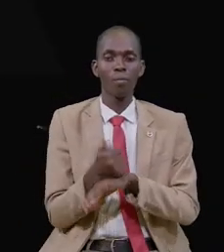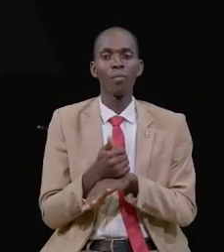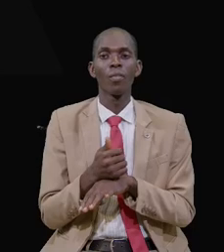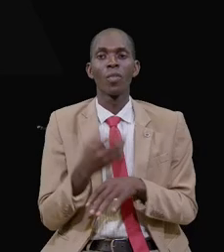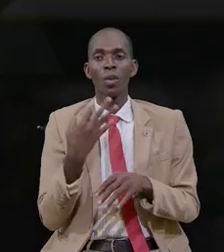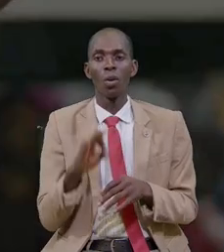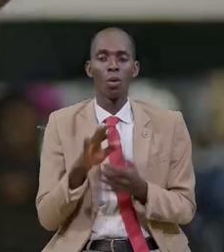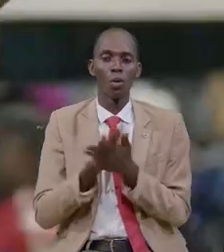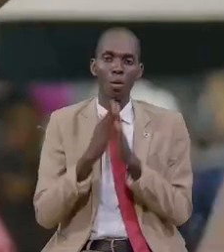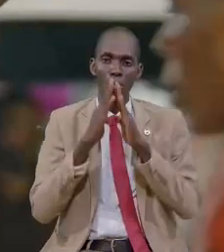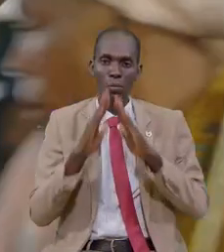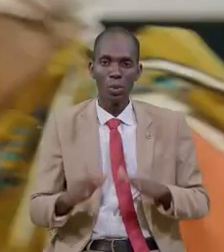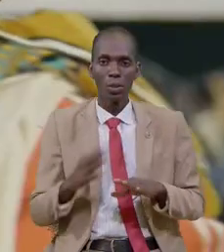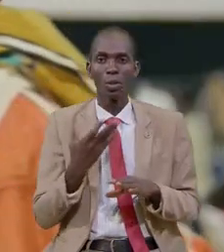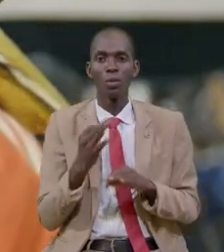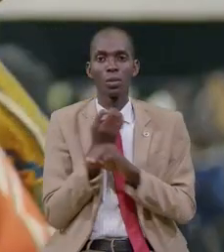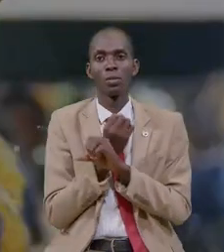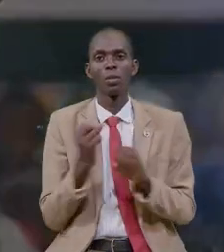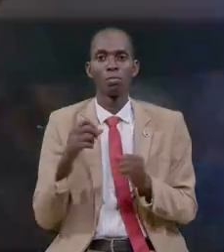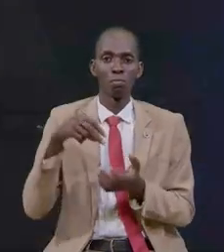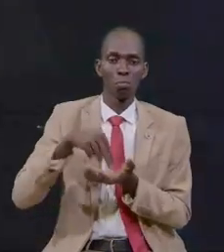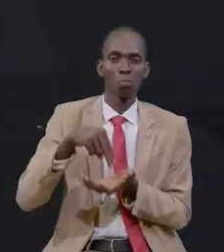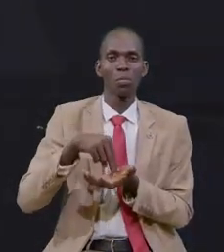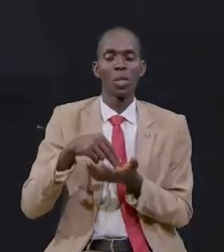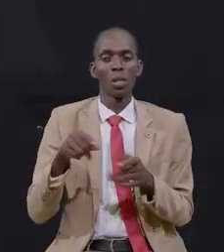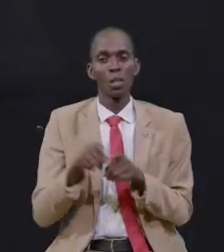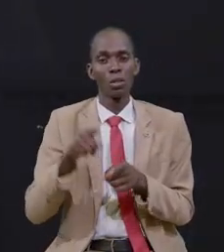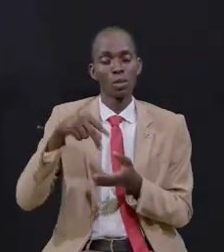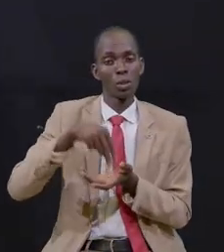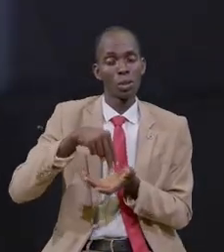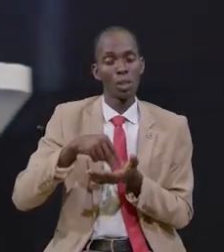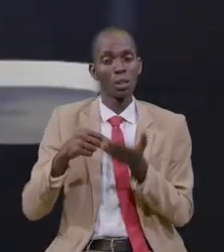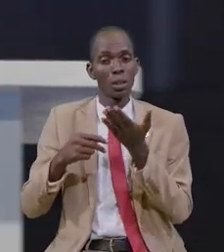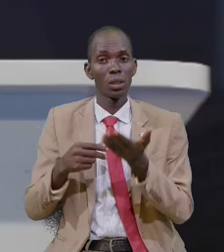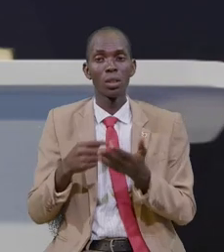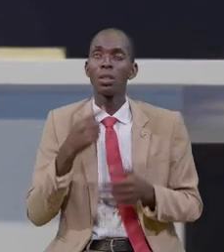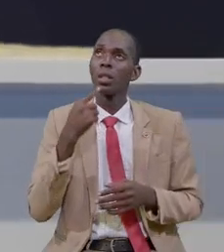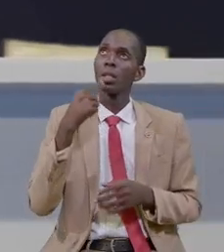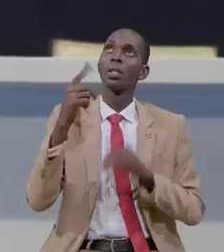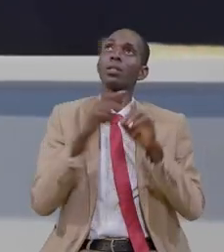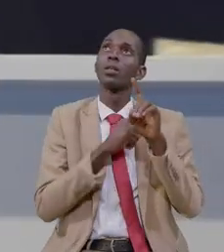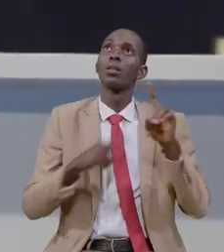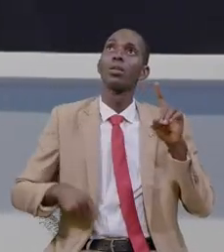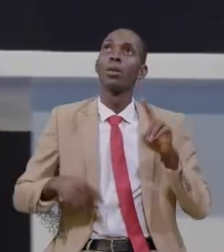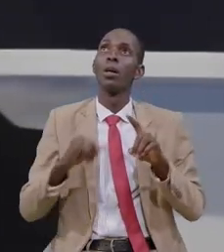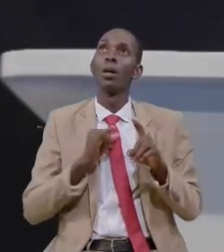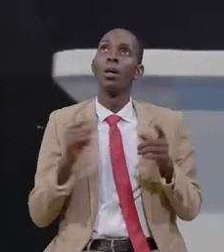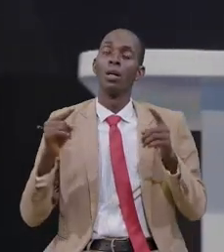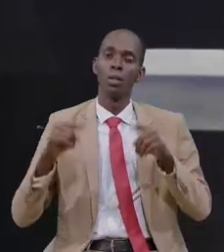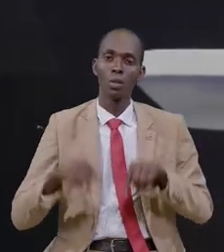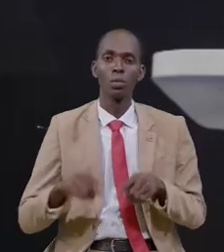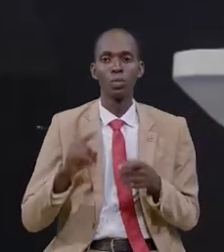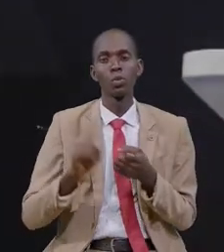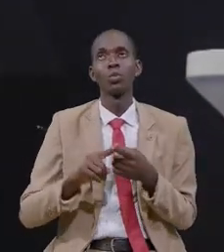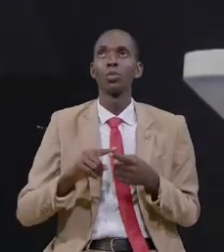le salut est venu. Alors mets-toi debout là-bas, comme tu te mets debout là-bas, parle au Seigneur, je viens à